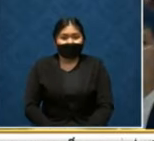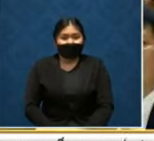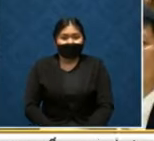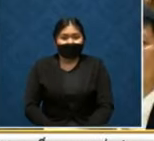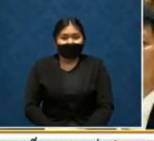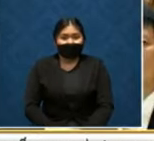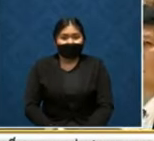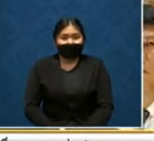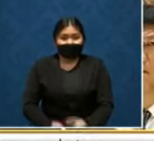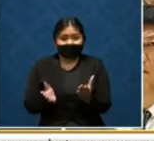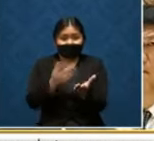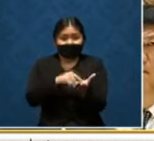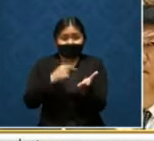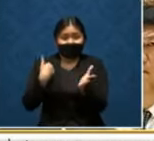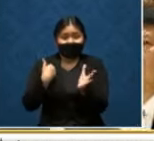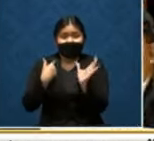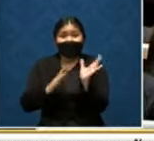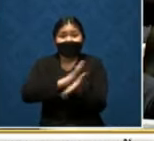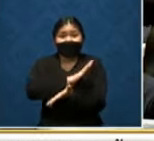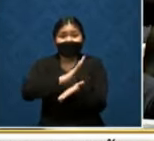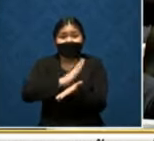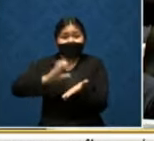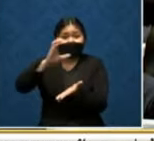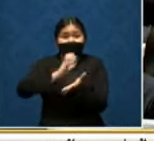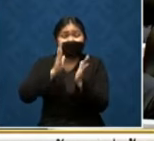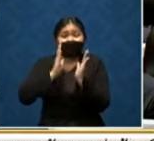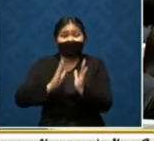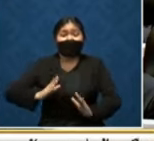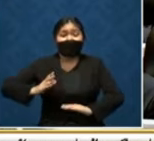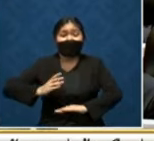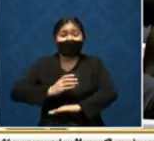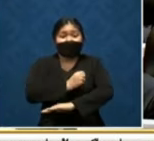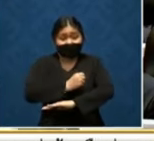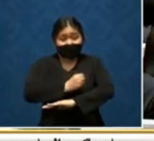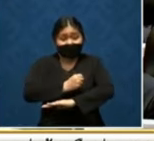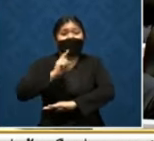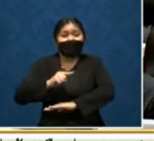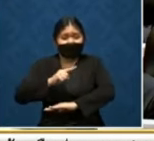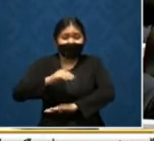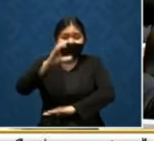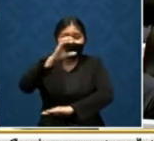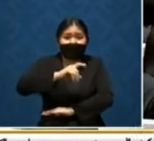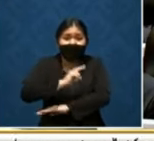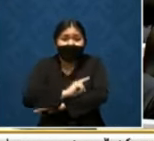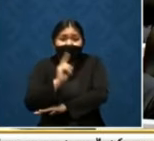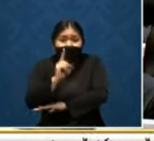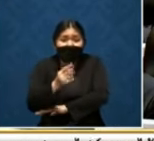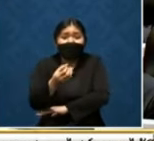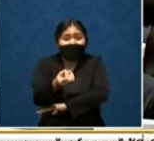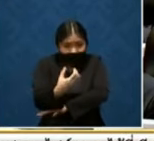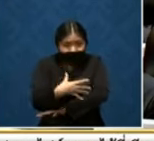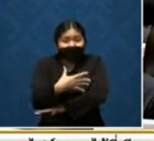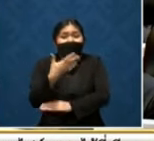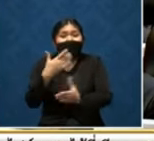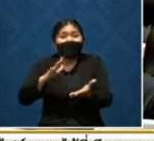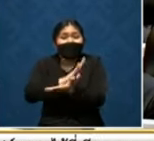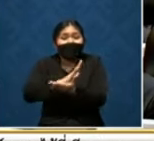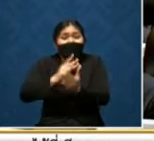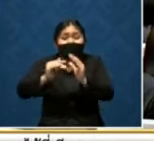อีกอันนึงเป็นใบหาผู้รับจ้างให้ปูหาให้วันไหนแจ้งด้วยแล้วก็ส่งเอกสาร